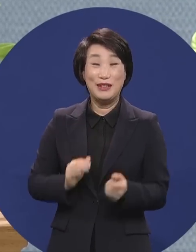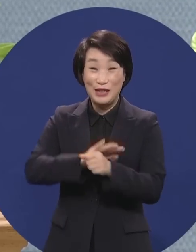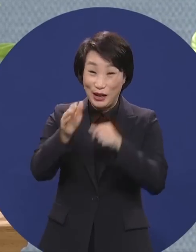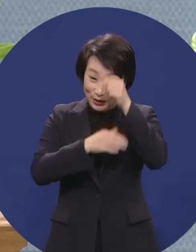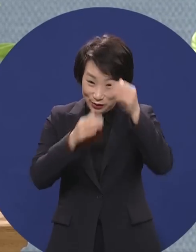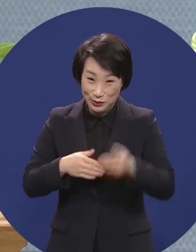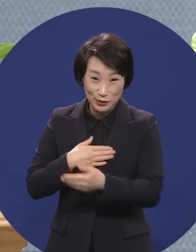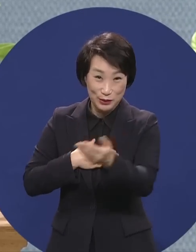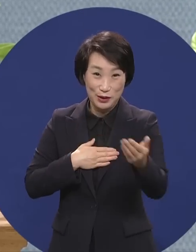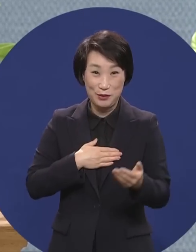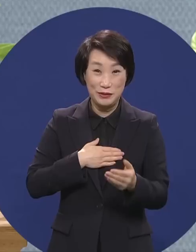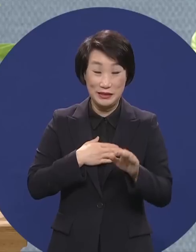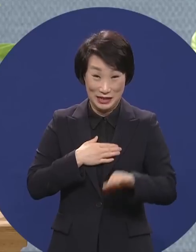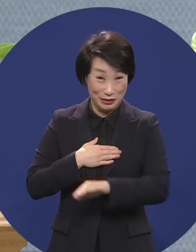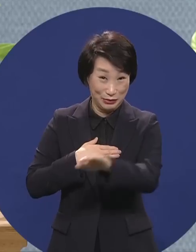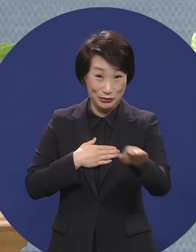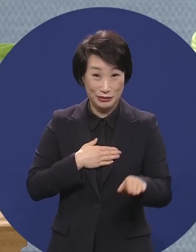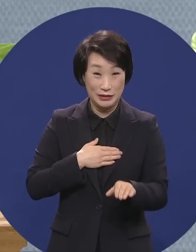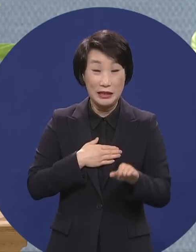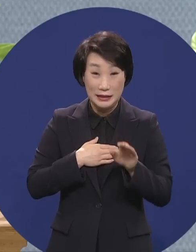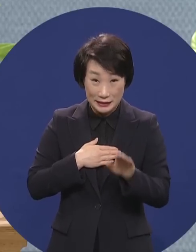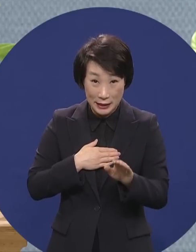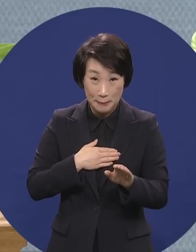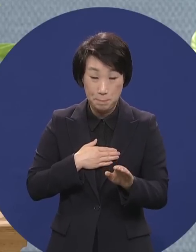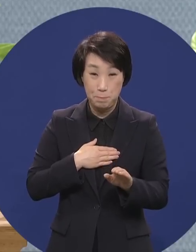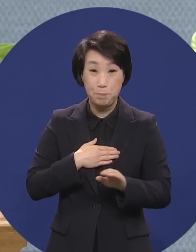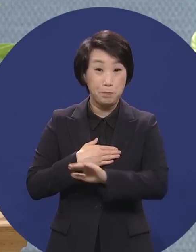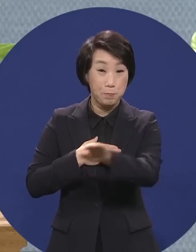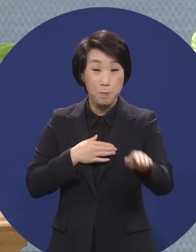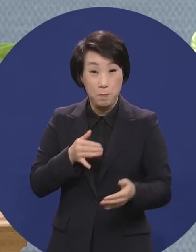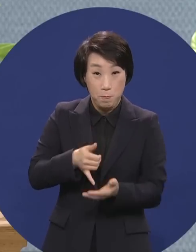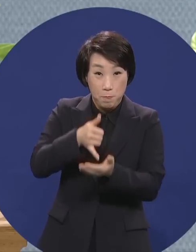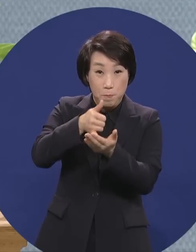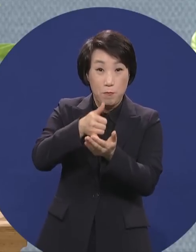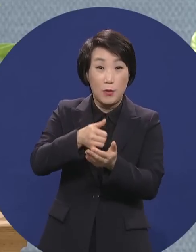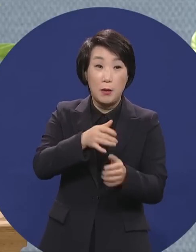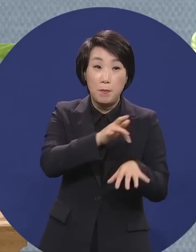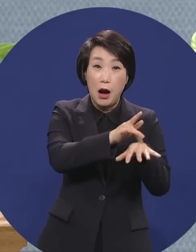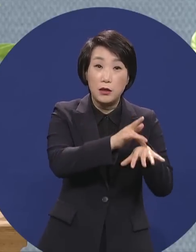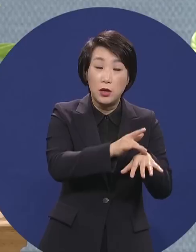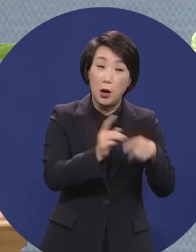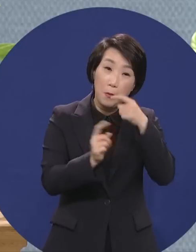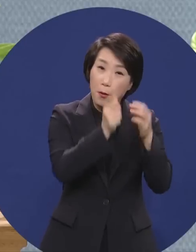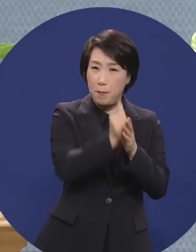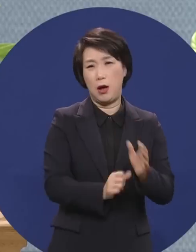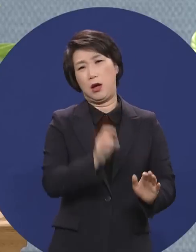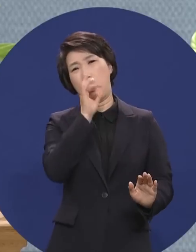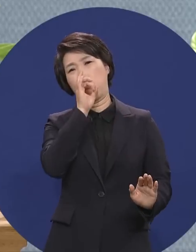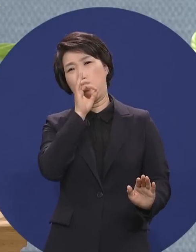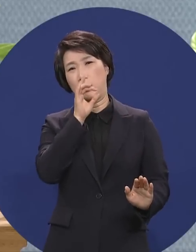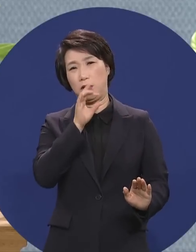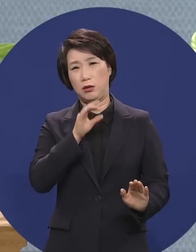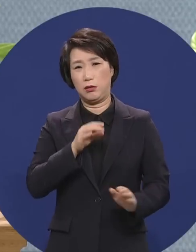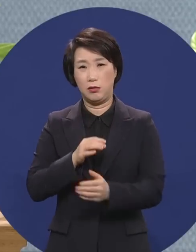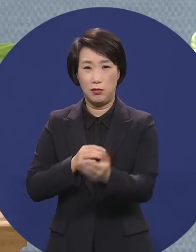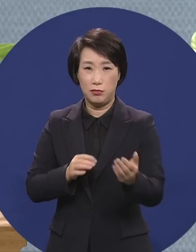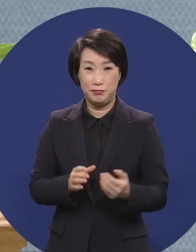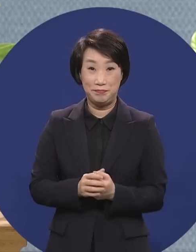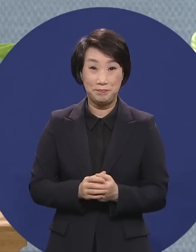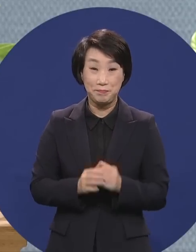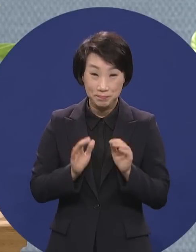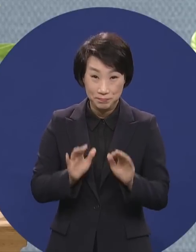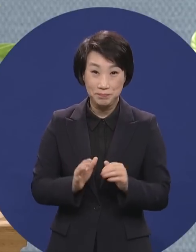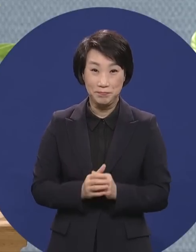사랑하는 여러분, 우리는 절대 우리의 인격이 마귀에게 미혹당하지 말라는